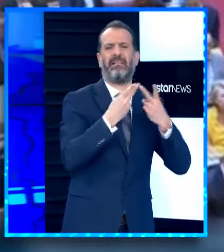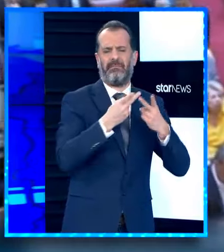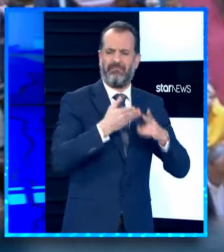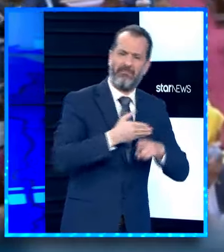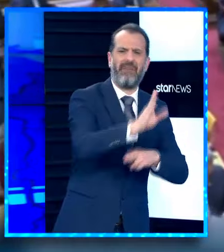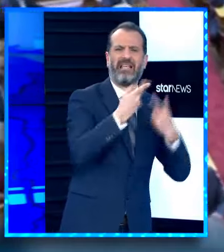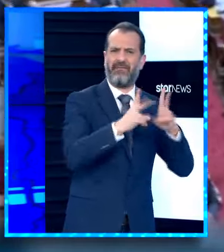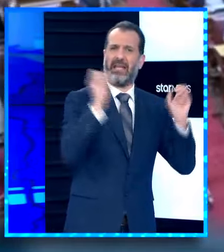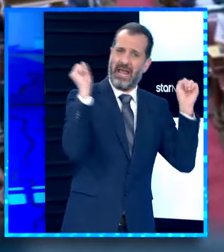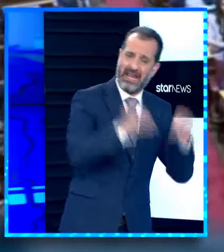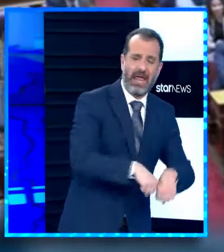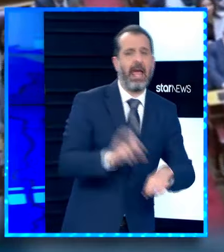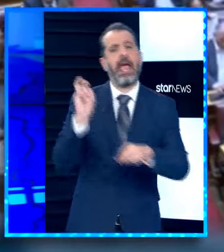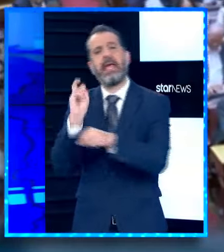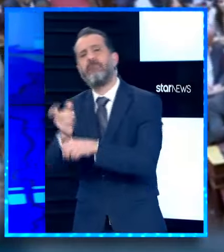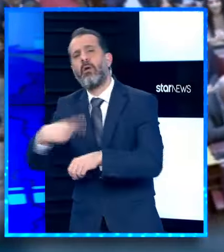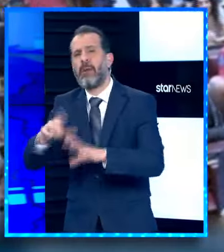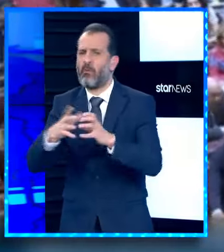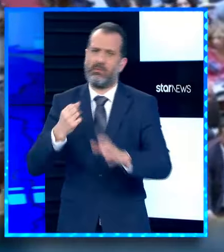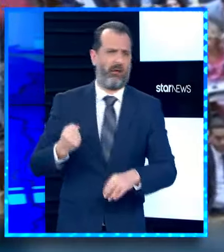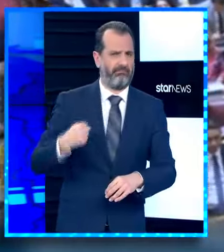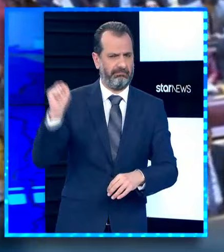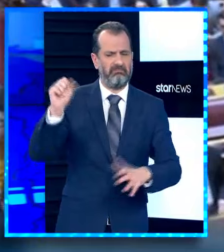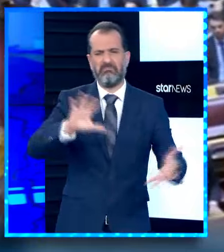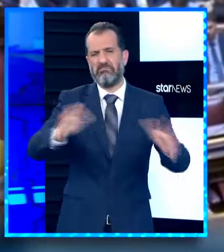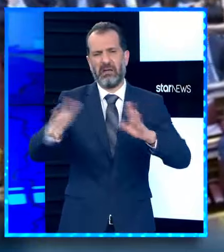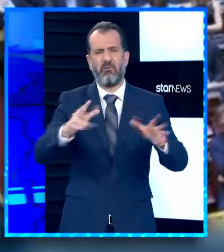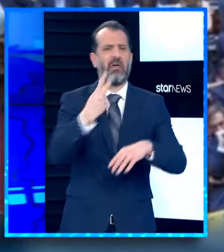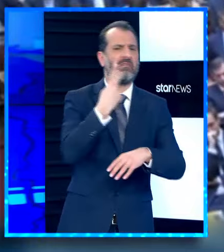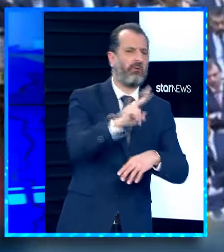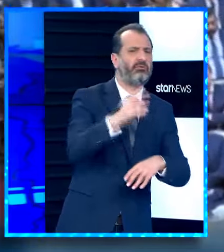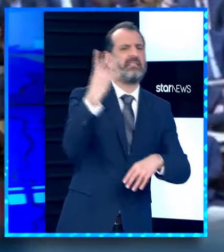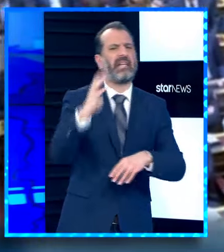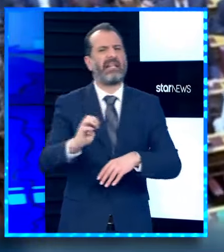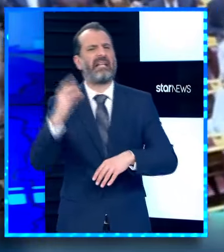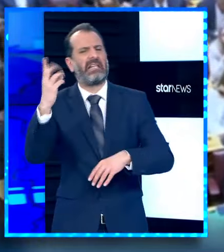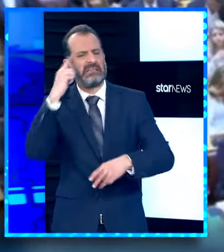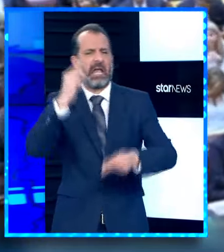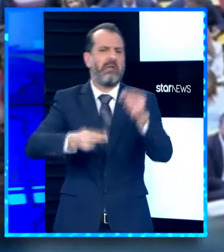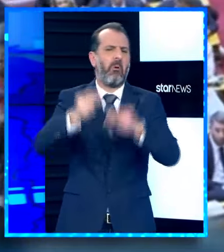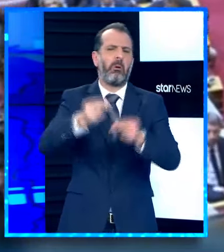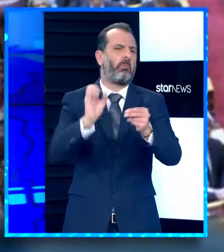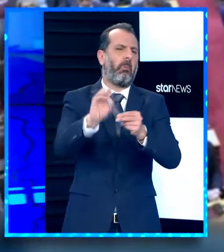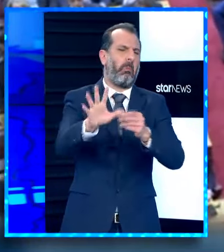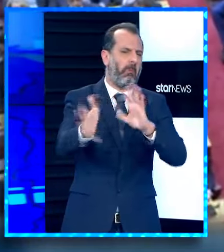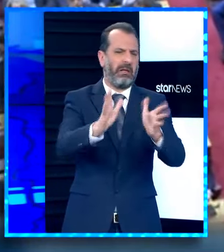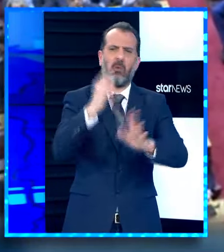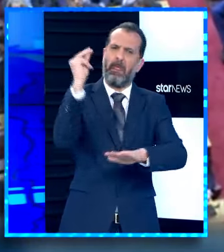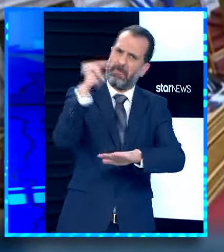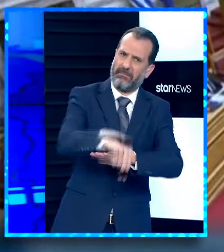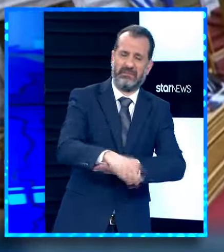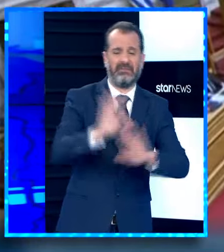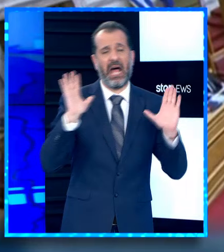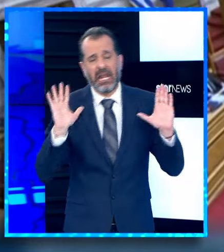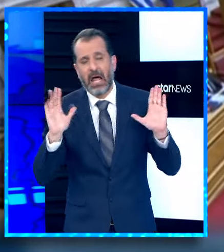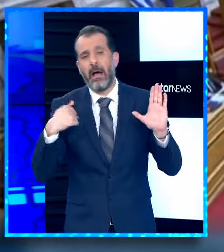υπόλοιπα κόμματα. Έτσι λοιπόν υπολογίζουμε ότι περίπου 243 βουλευτές θα μπορούσαν να το ψηφίσουν, να το υπερψηφίσουν. Όμως,